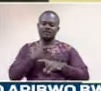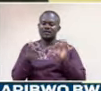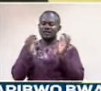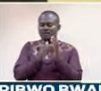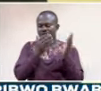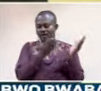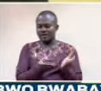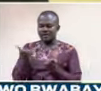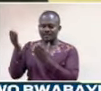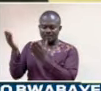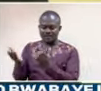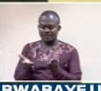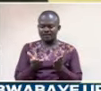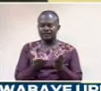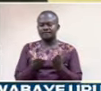twabyakiranye